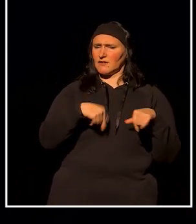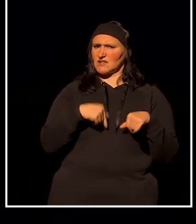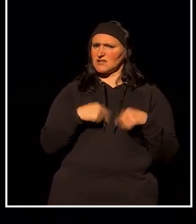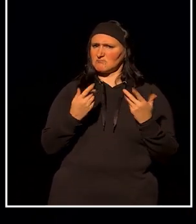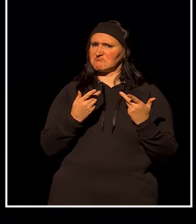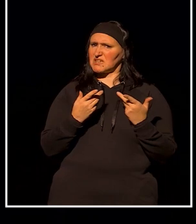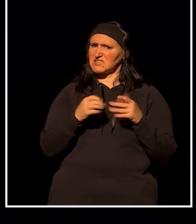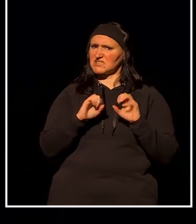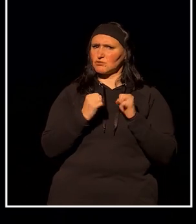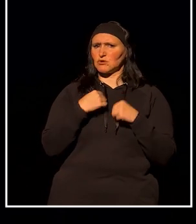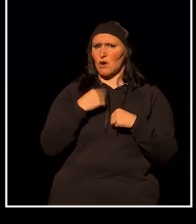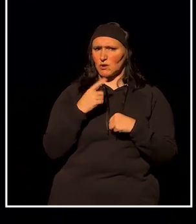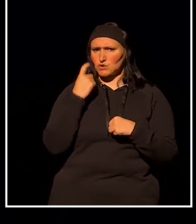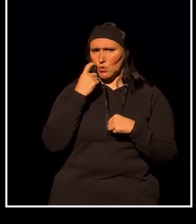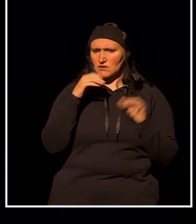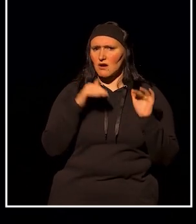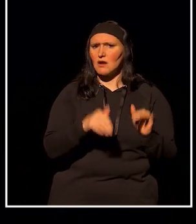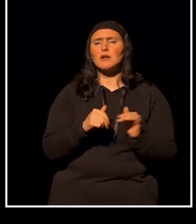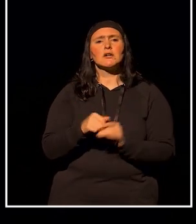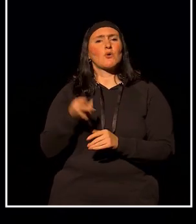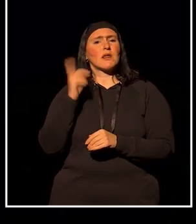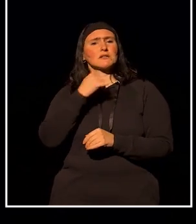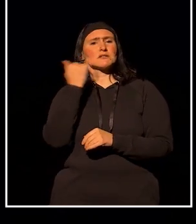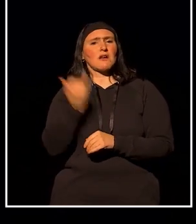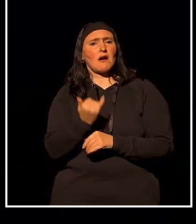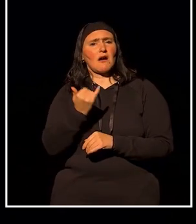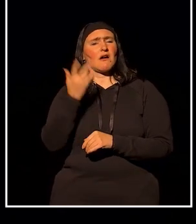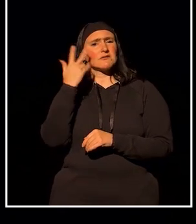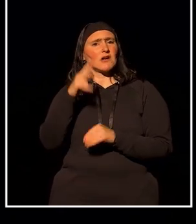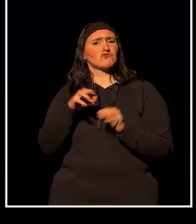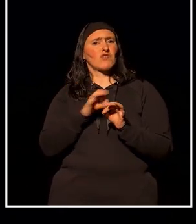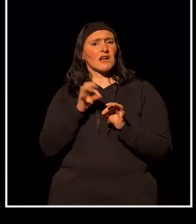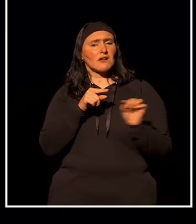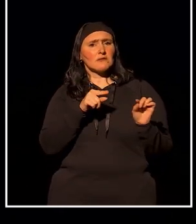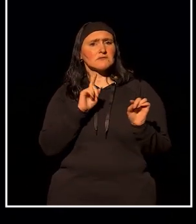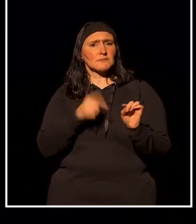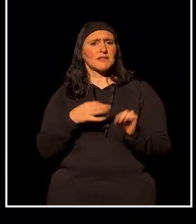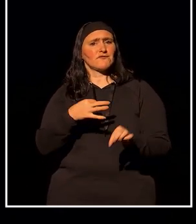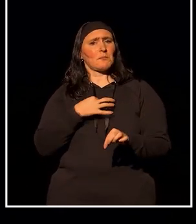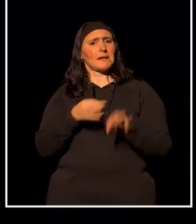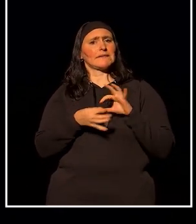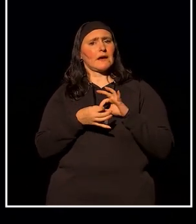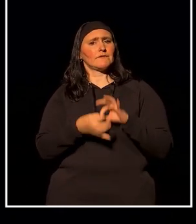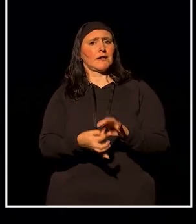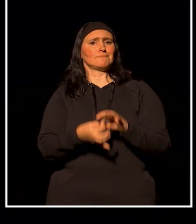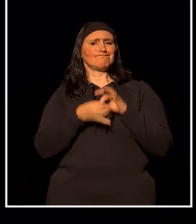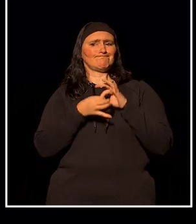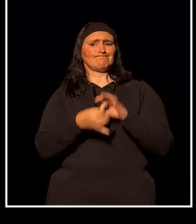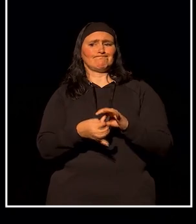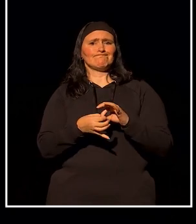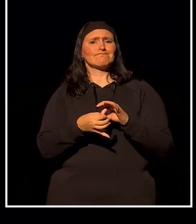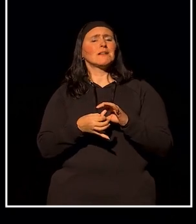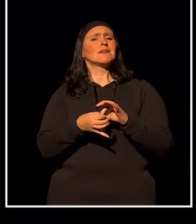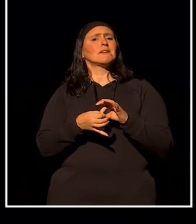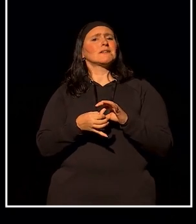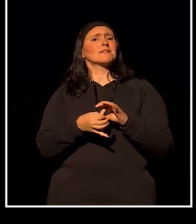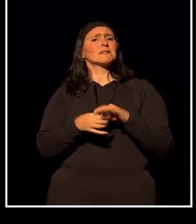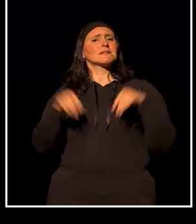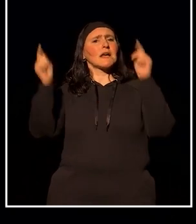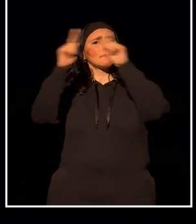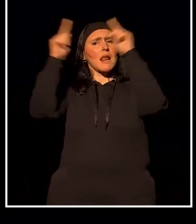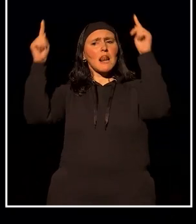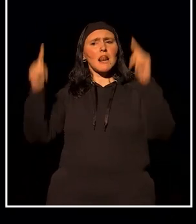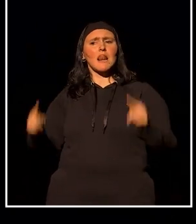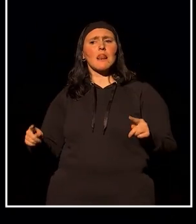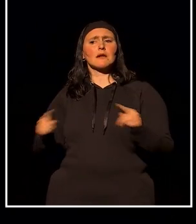im letzten Jahr ein Anker für mich, weil Ihre Vorstellung von dem Umgang mit dem Bild mir am sinnvollsten schien,